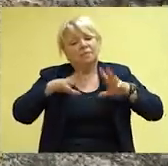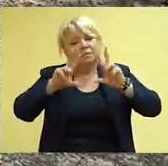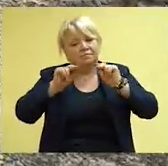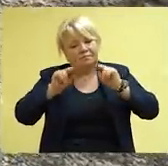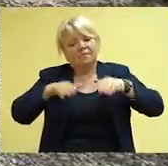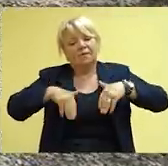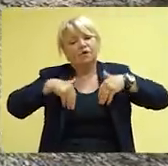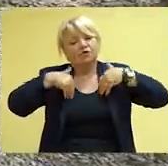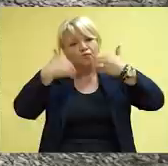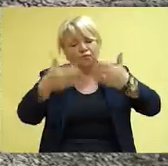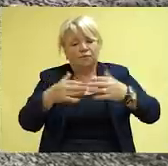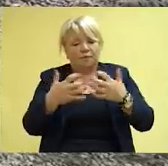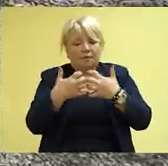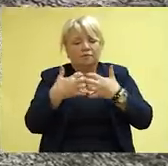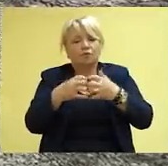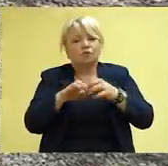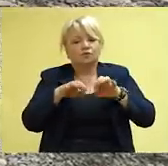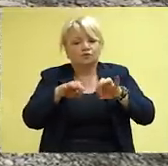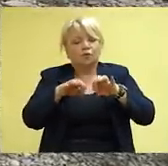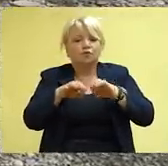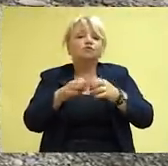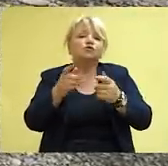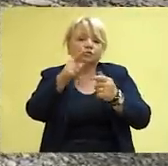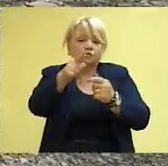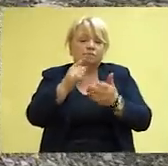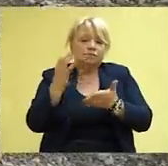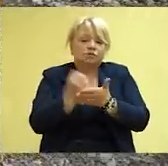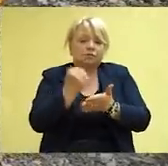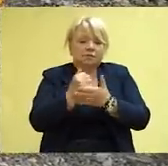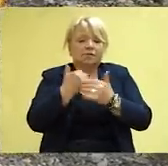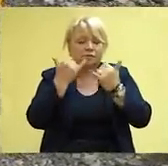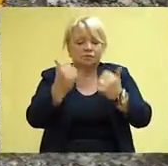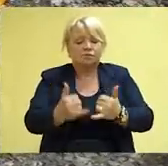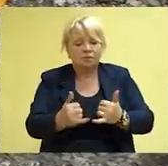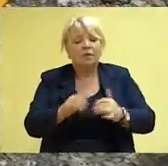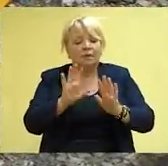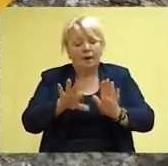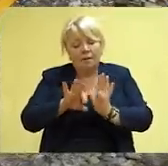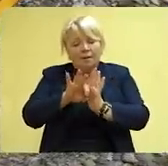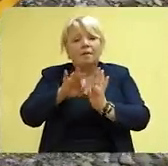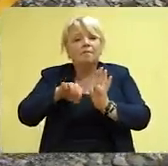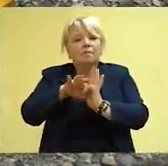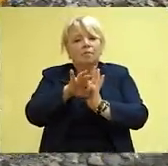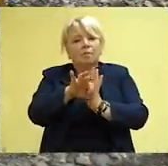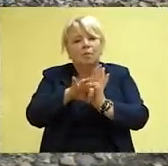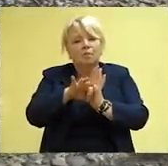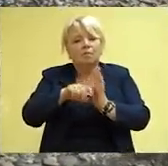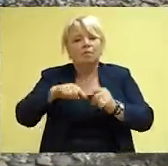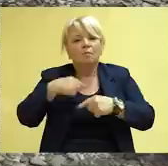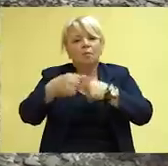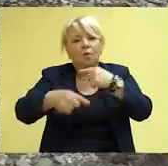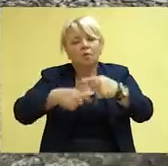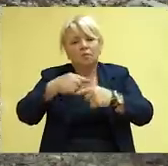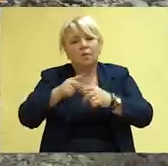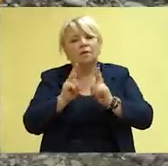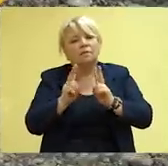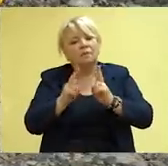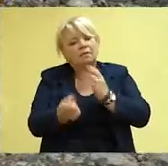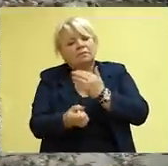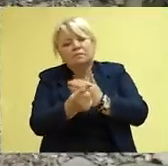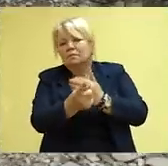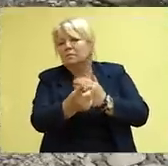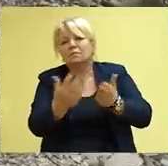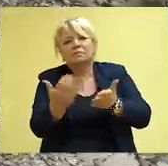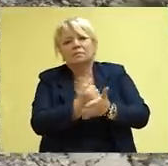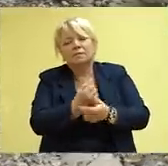ავტოსპორტში. გაიხარე, დიდი მადლობა. ასე დისკები გაიხარე. ისიგივე ციკები ჩის. დისკები ქონდა თუ დაითრიე თუ